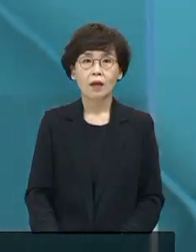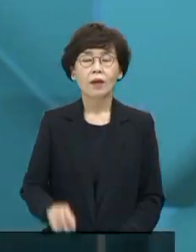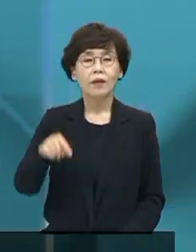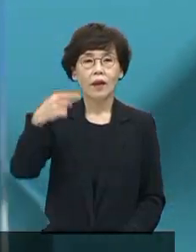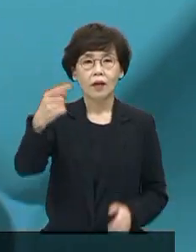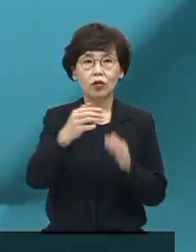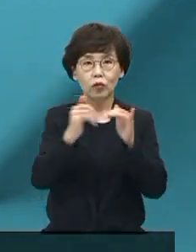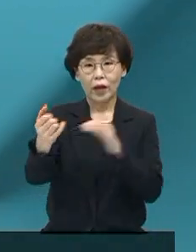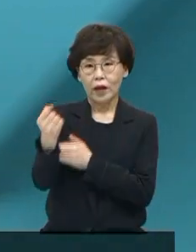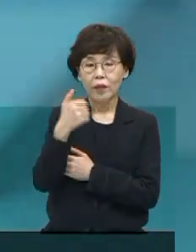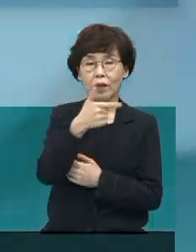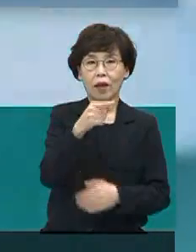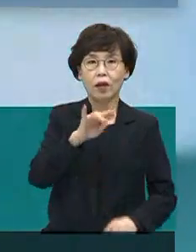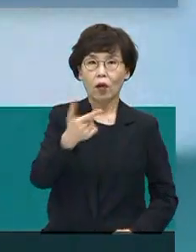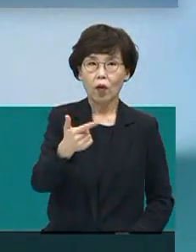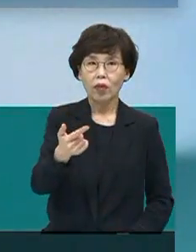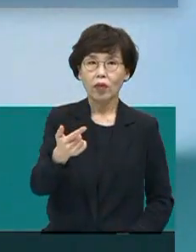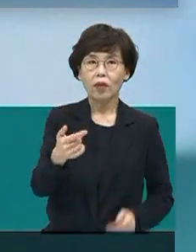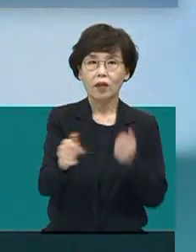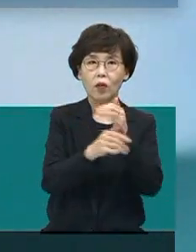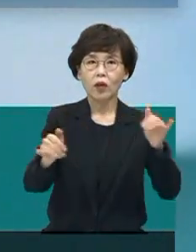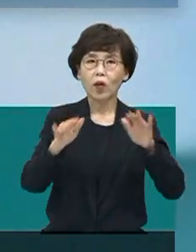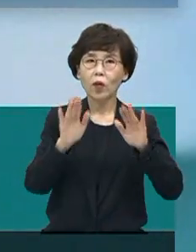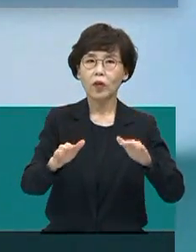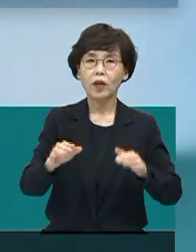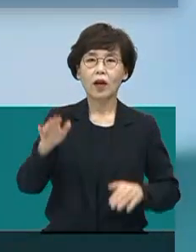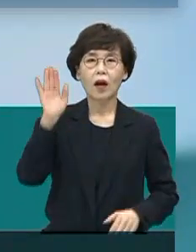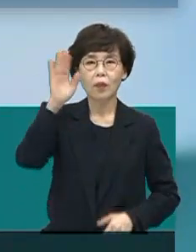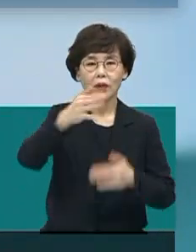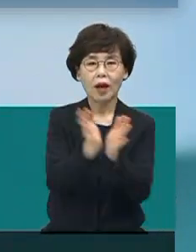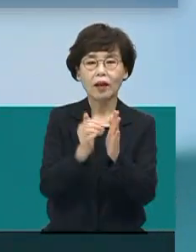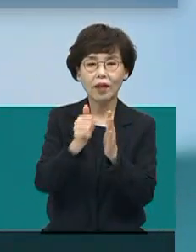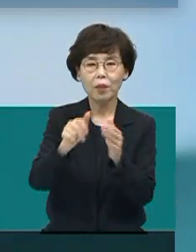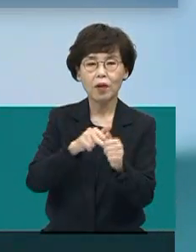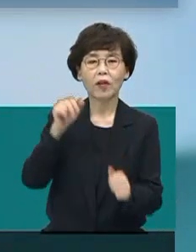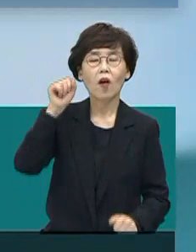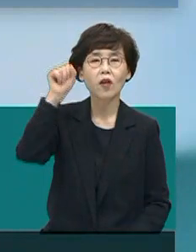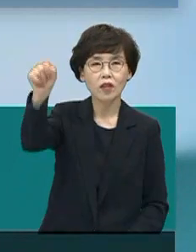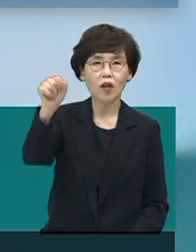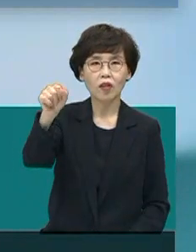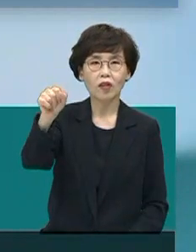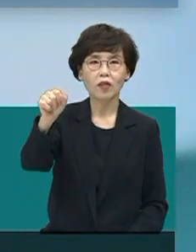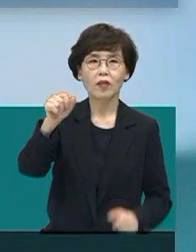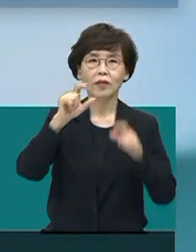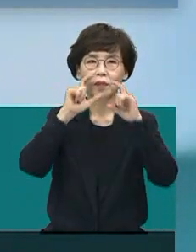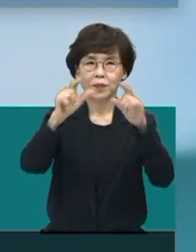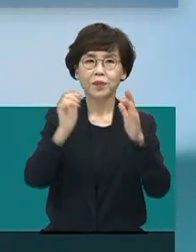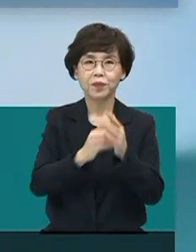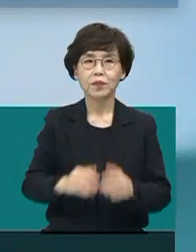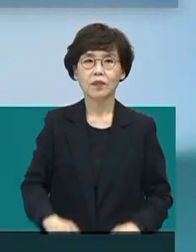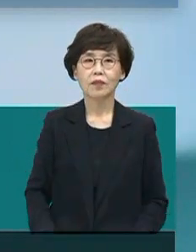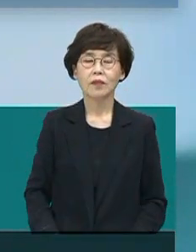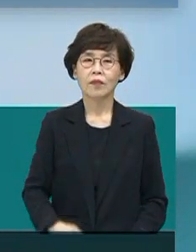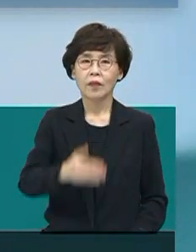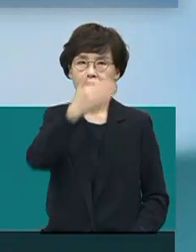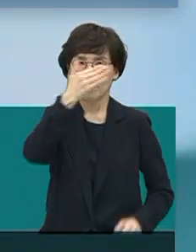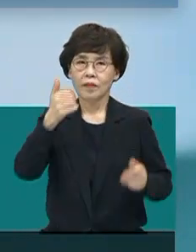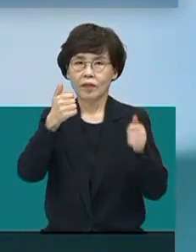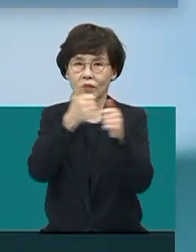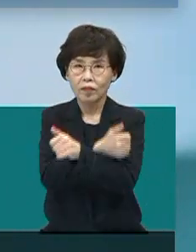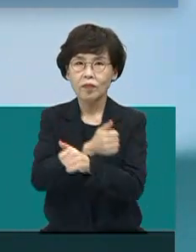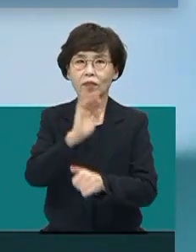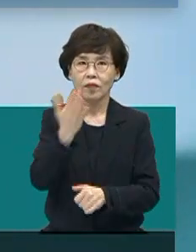다음 소식입니다. 국민의힘 나경원 전 의원이 오늘 차기 당대표 경선 출마를 공식 선언했습니다. 세대교체를